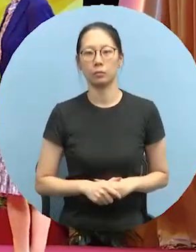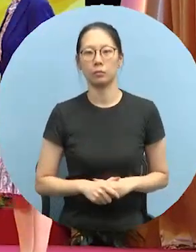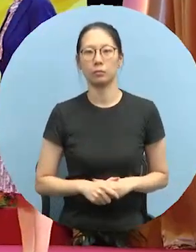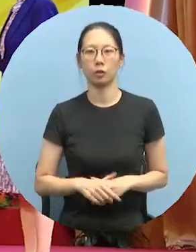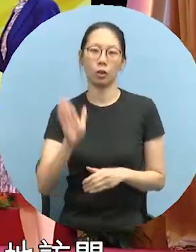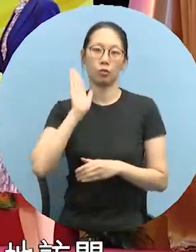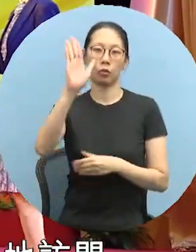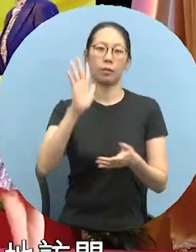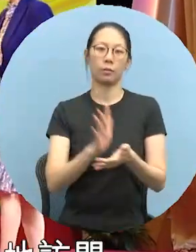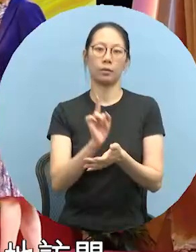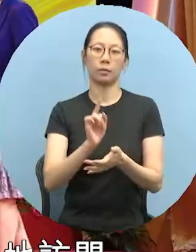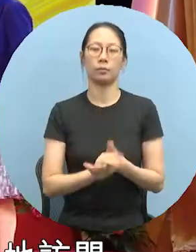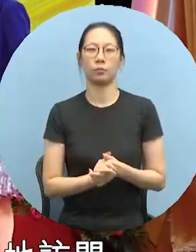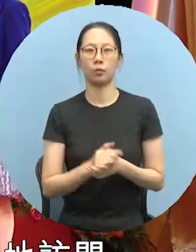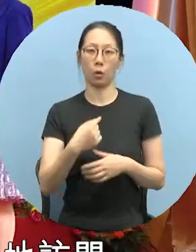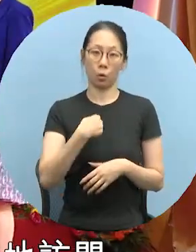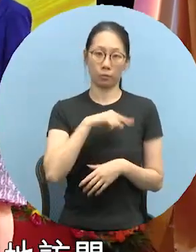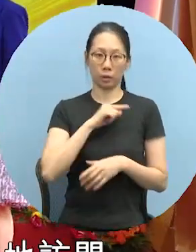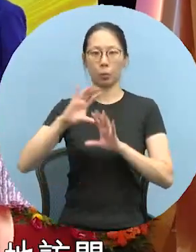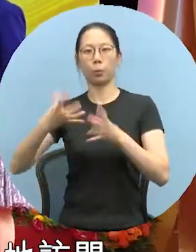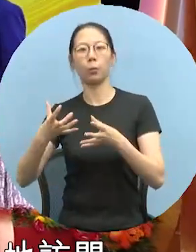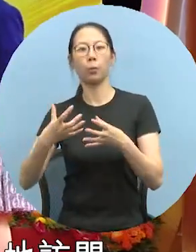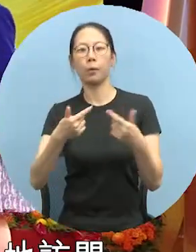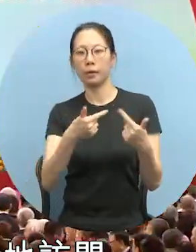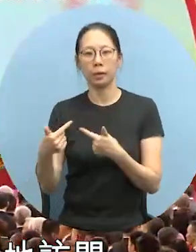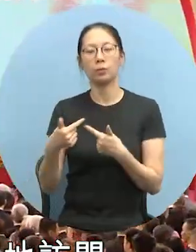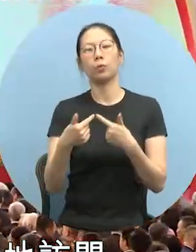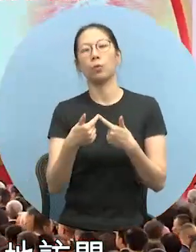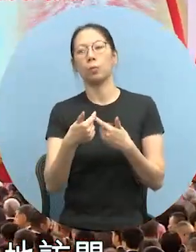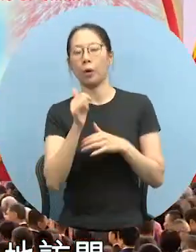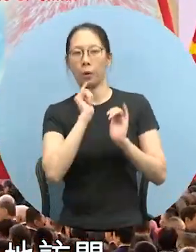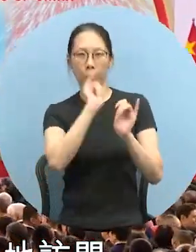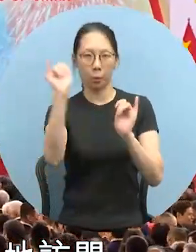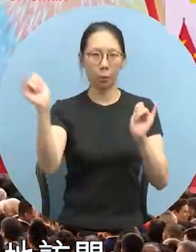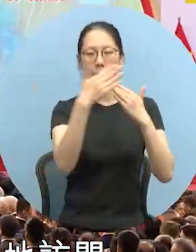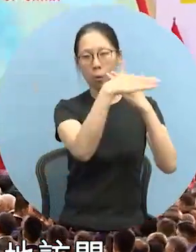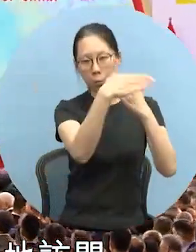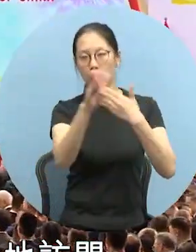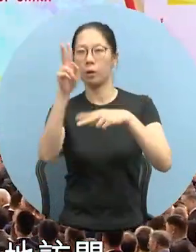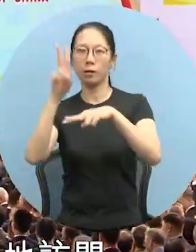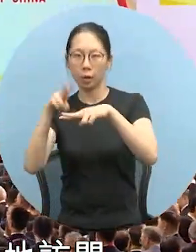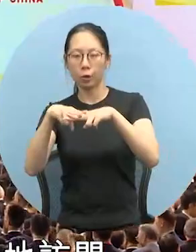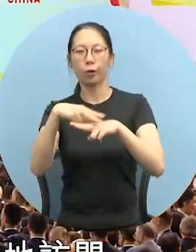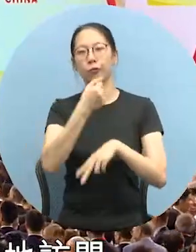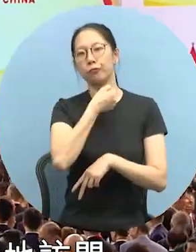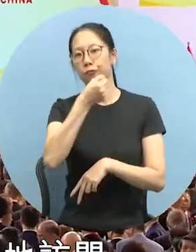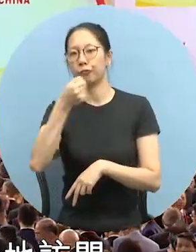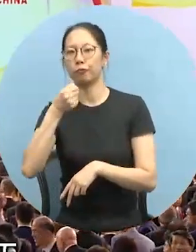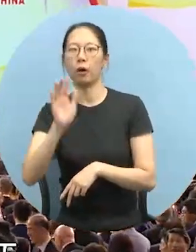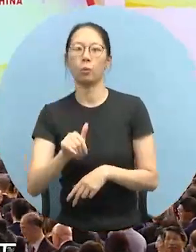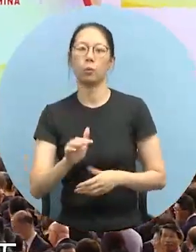未來一年，我和團隊會繼續積極到海外、內地訪